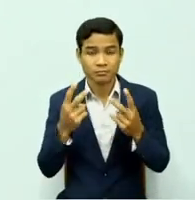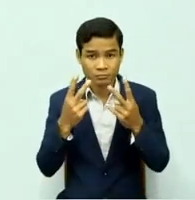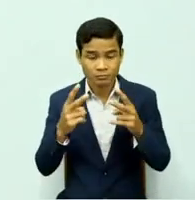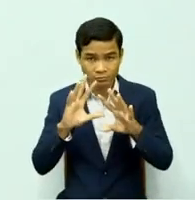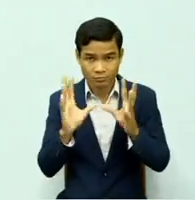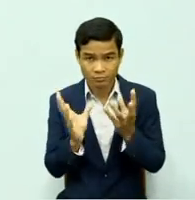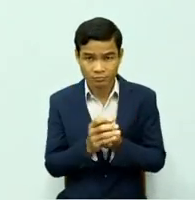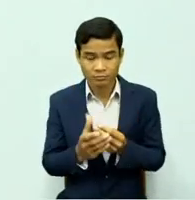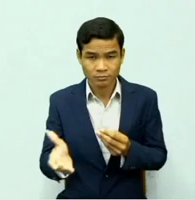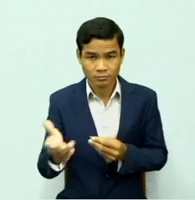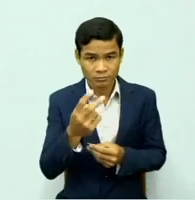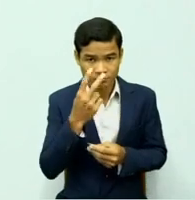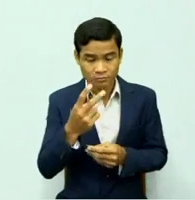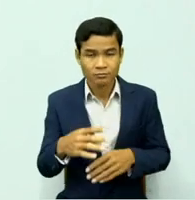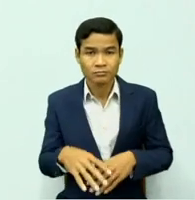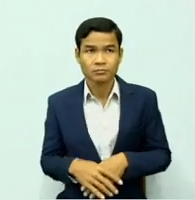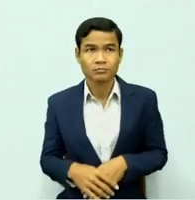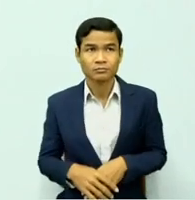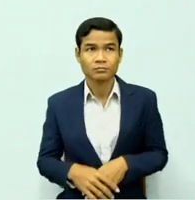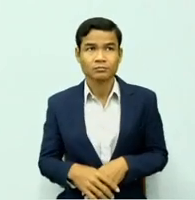នា